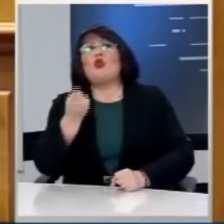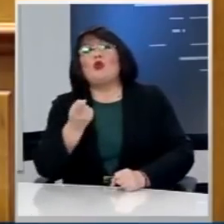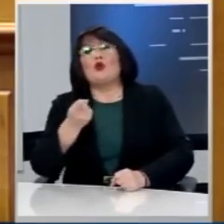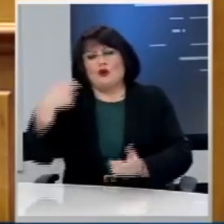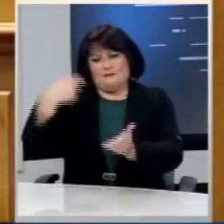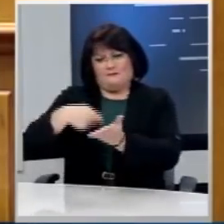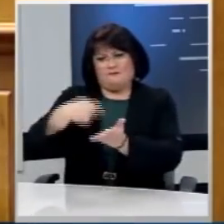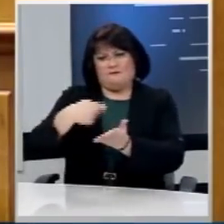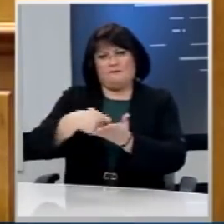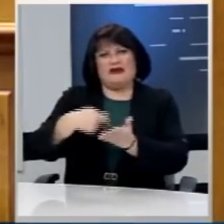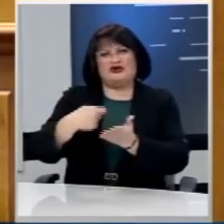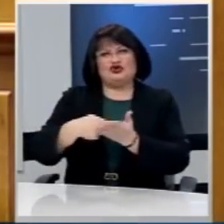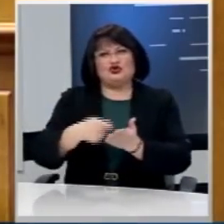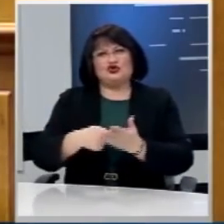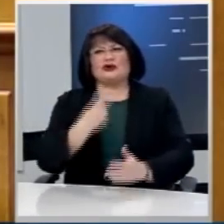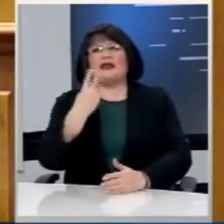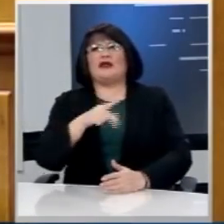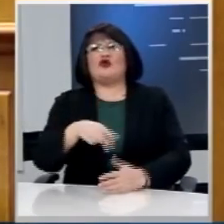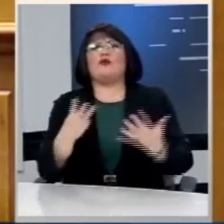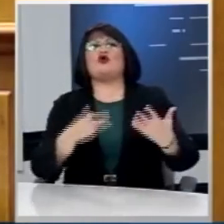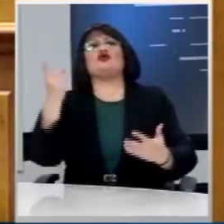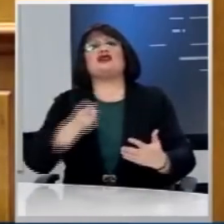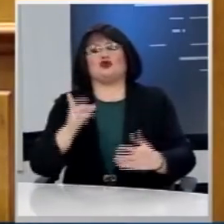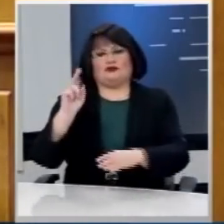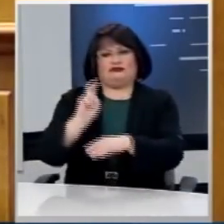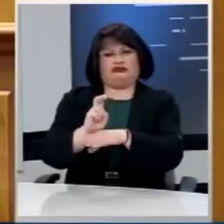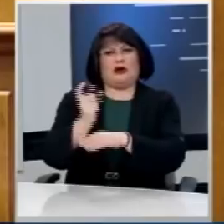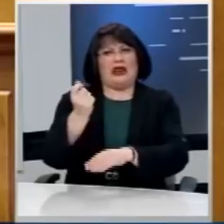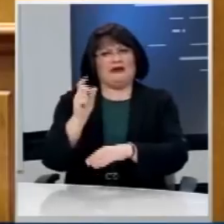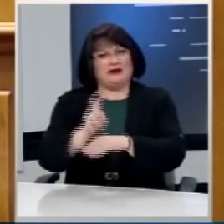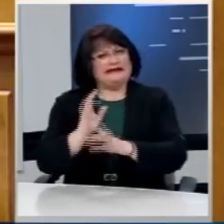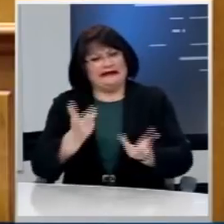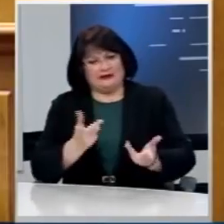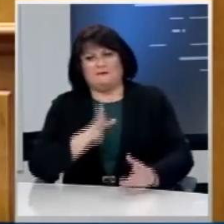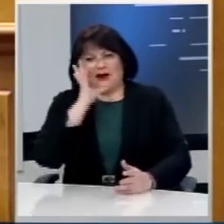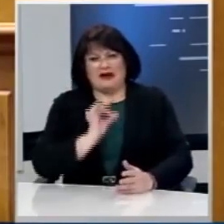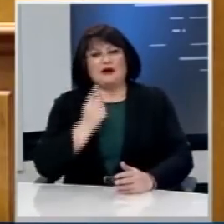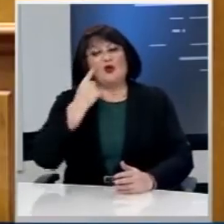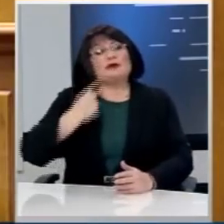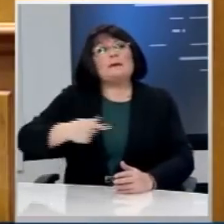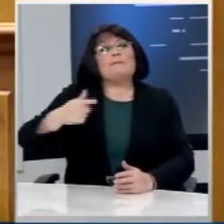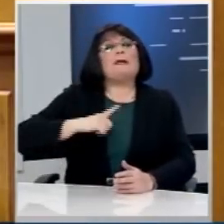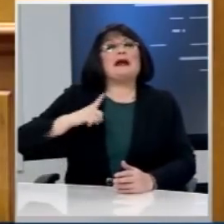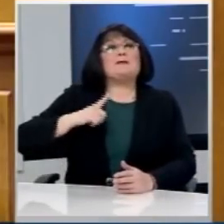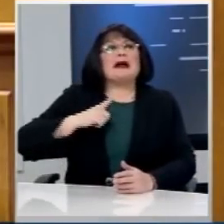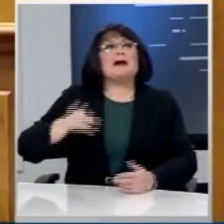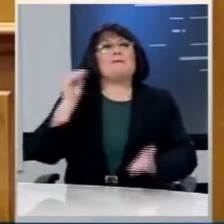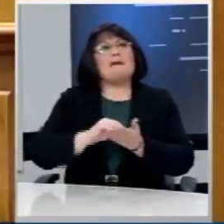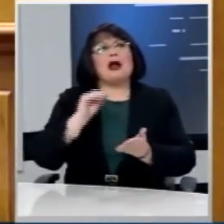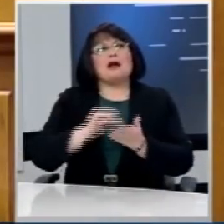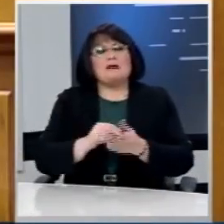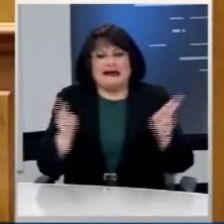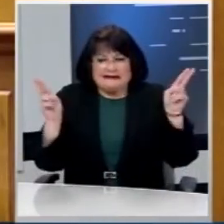η πίτα αυξάνεται κατά 2,8%. Προβλέπει στην πραγματικότητα νέα